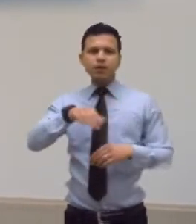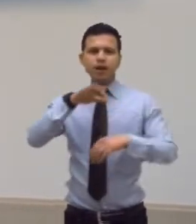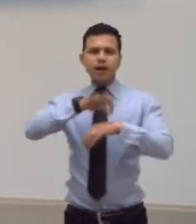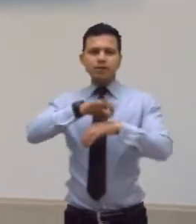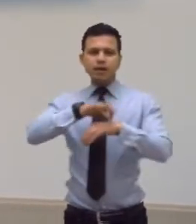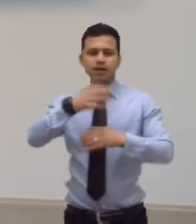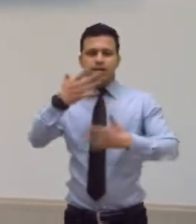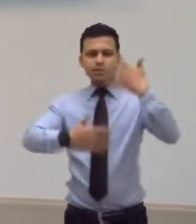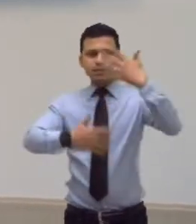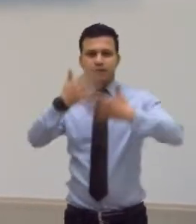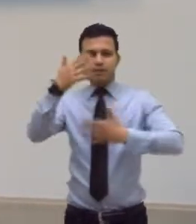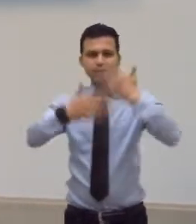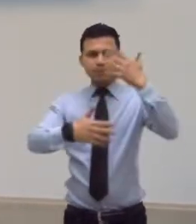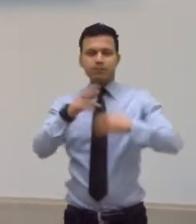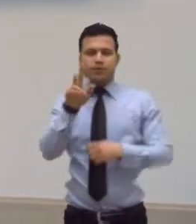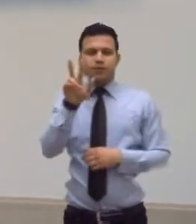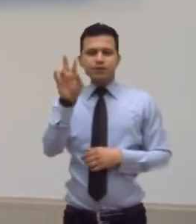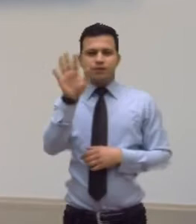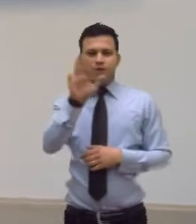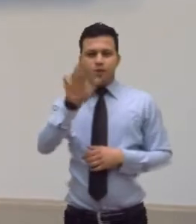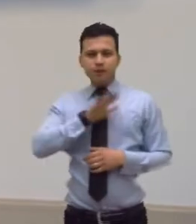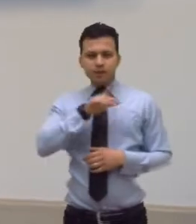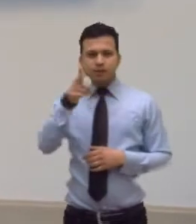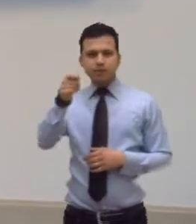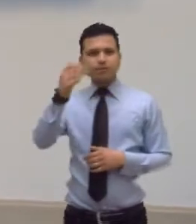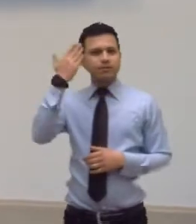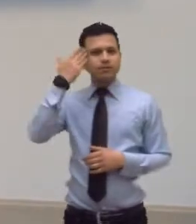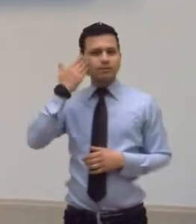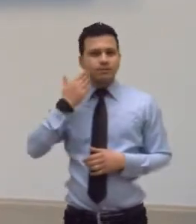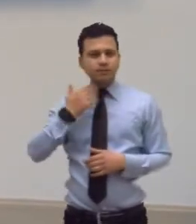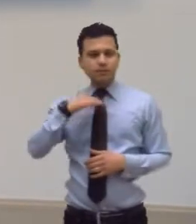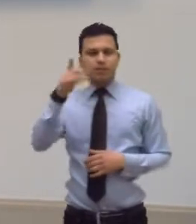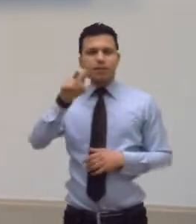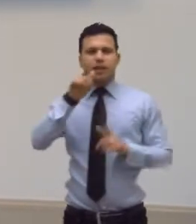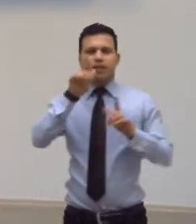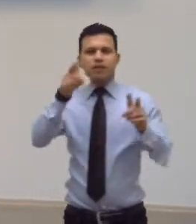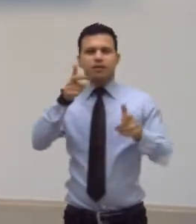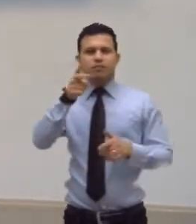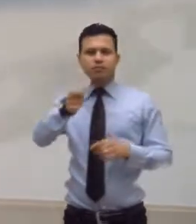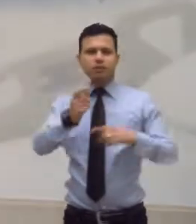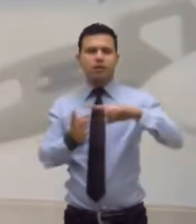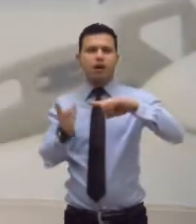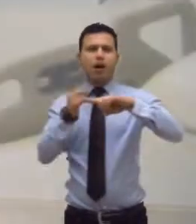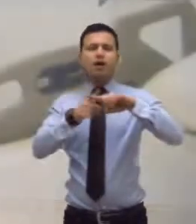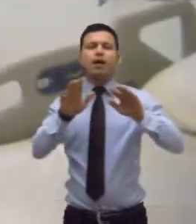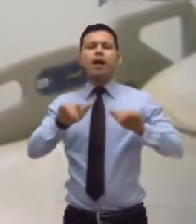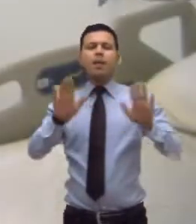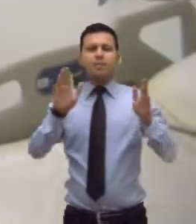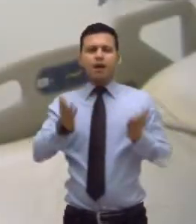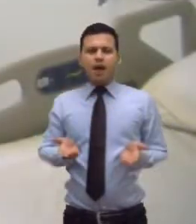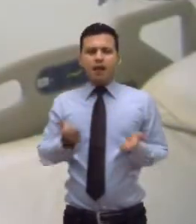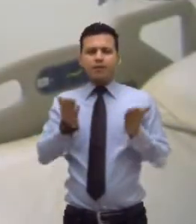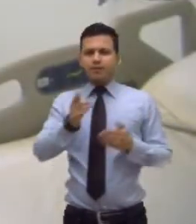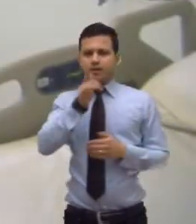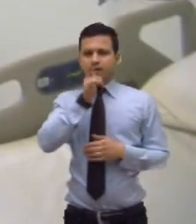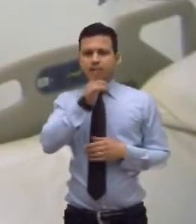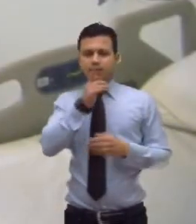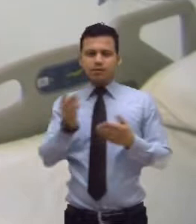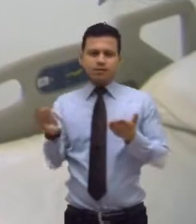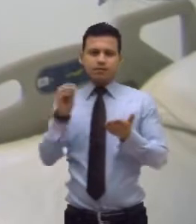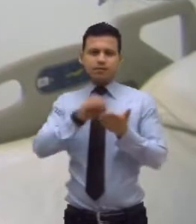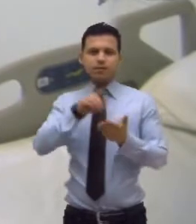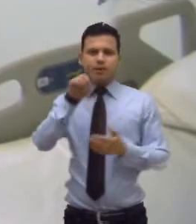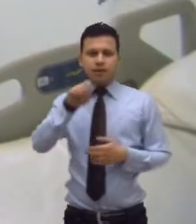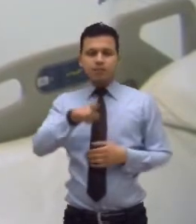hastane tanıtım videosunu görebilirsiniz. Televizyonunuzun sesini etrafı rahatsız etmeyecek şekilde ayarlayınız. En önemli şey